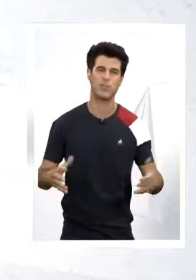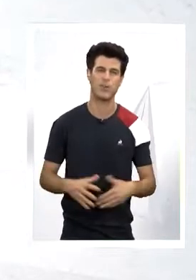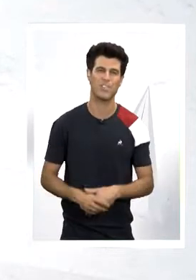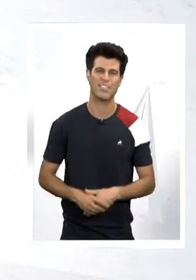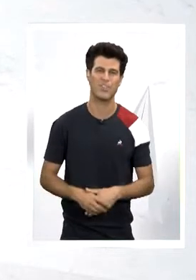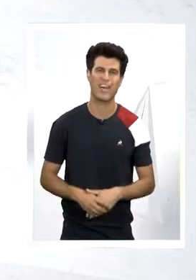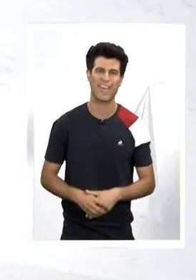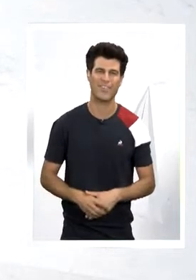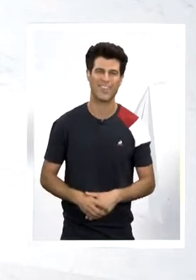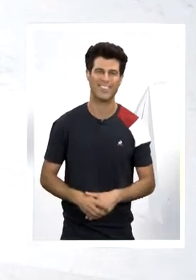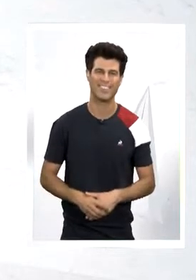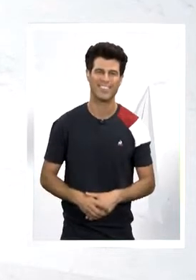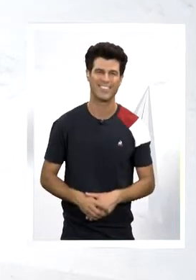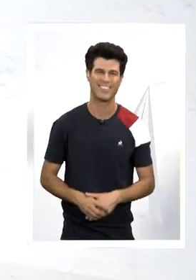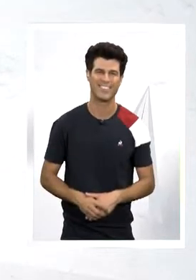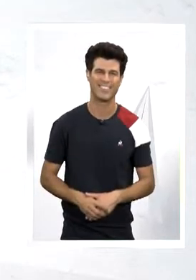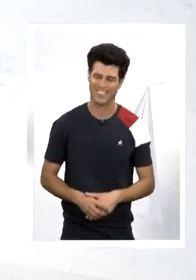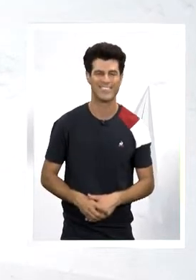וניפגש בשמחות. תודה לאה ומאיר.